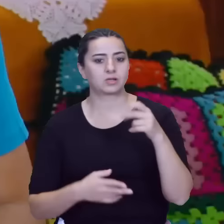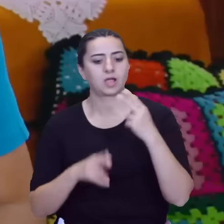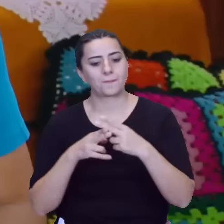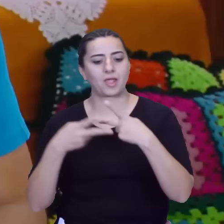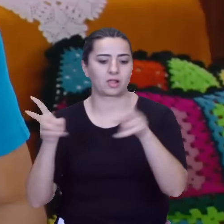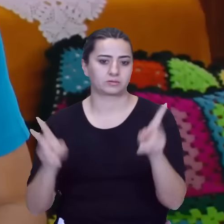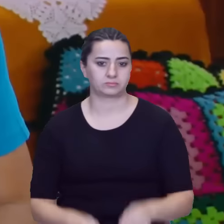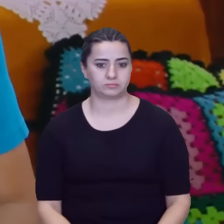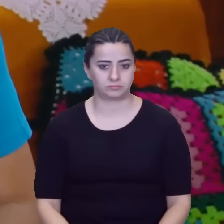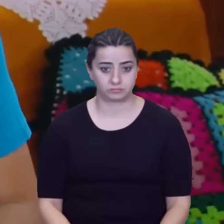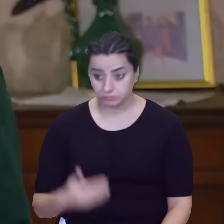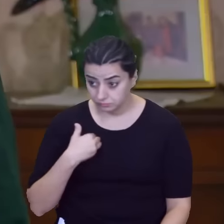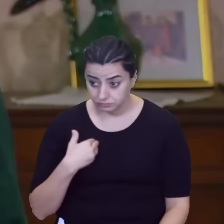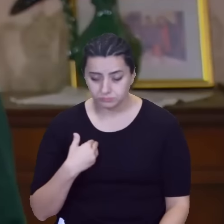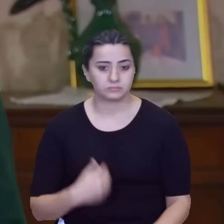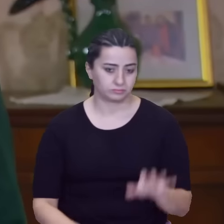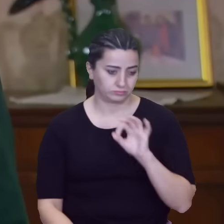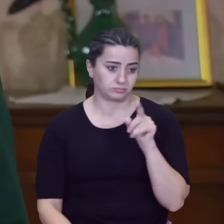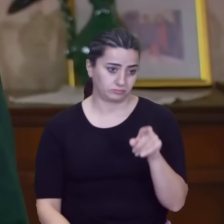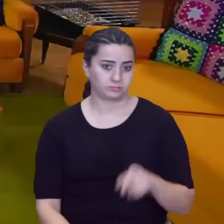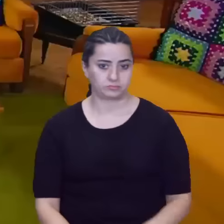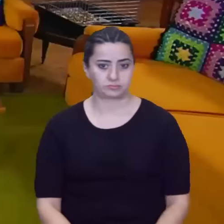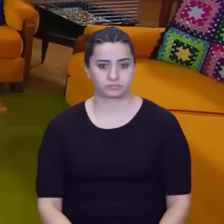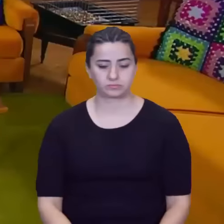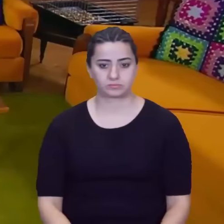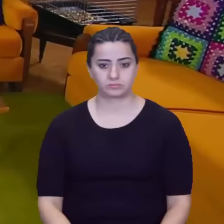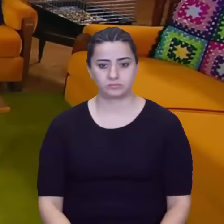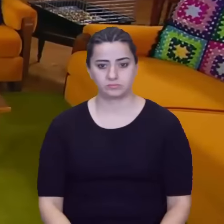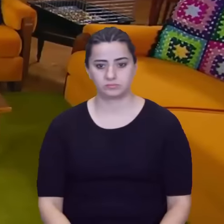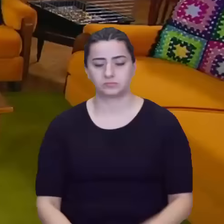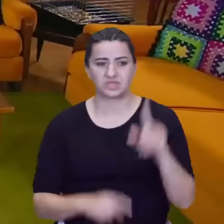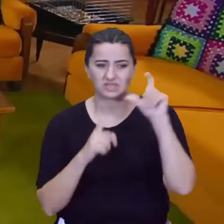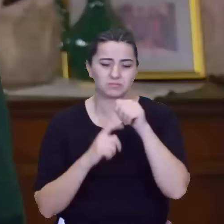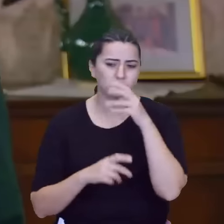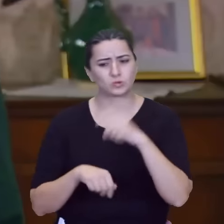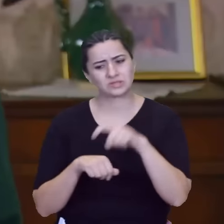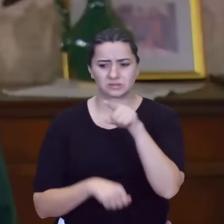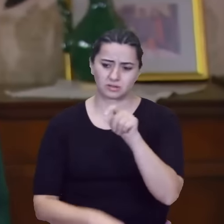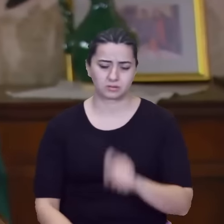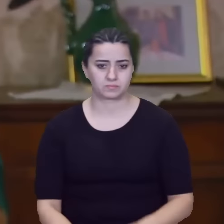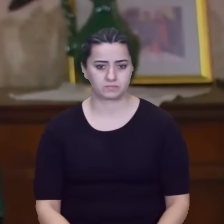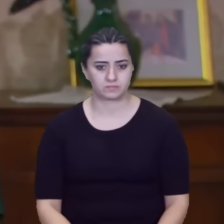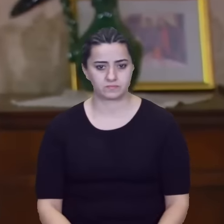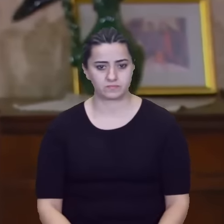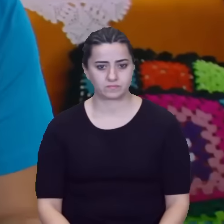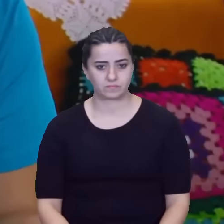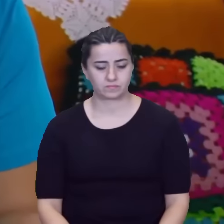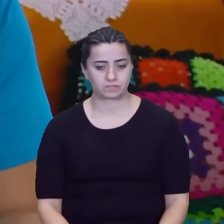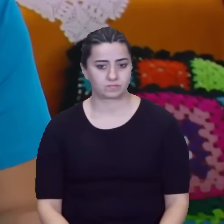sal. Ben mi? Tabii tabii tabii. Bir de Seyfi Bey çok kızar baba ya, sen yap. Şimdi bak